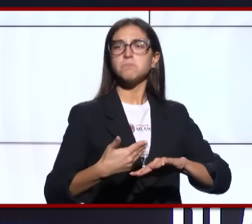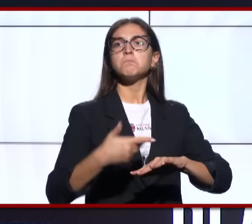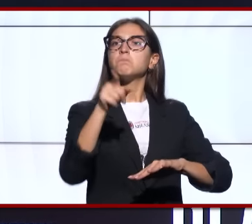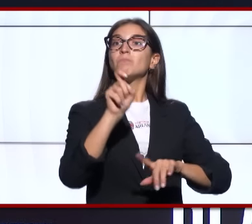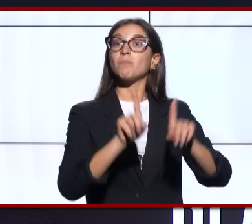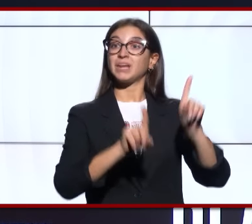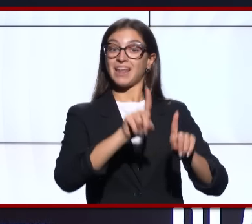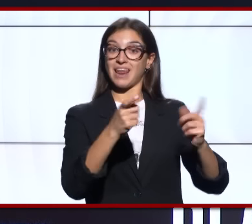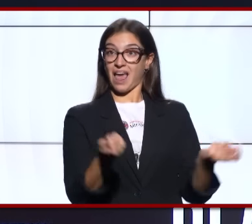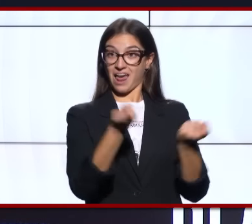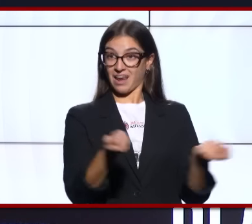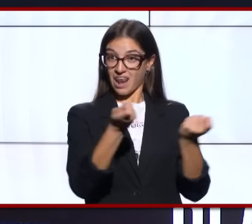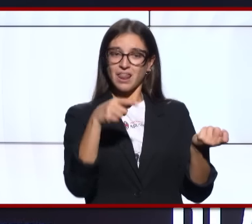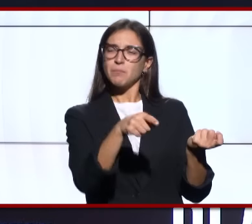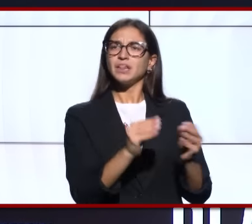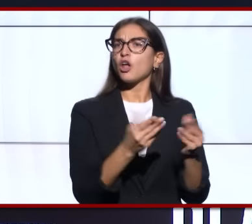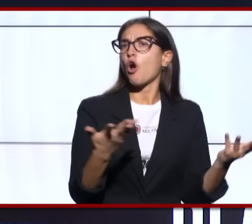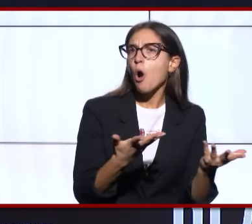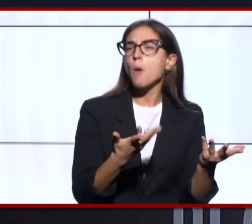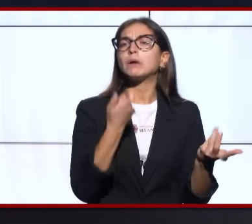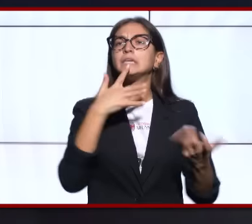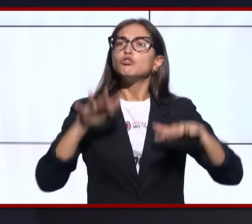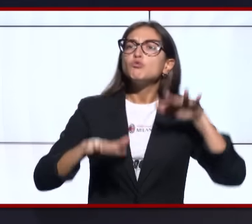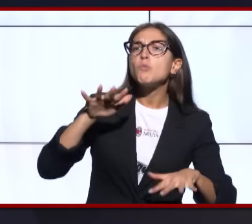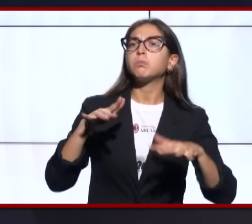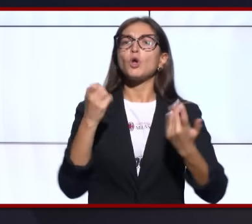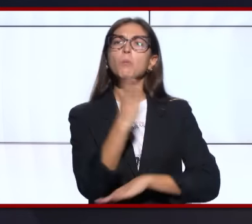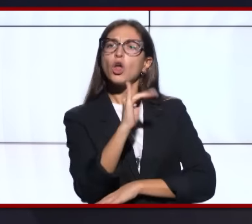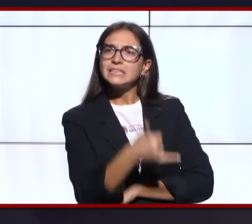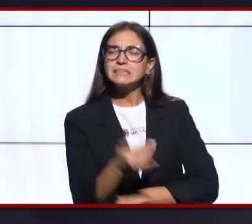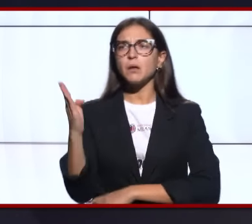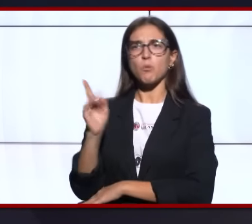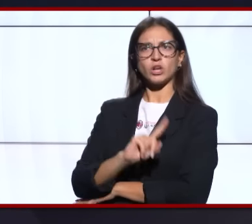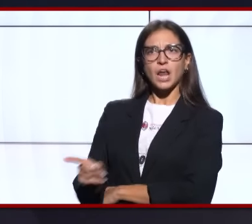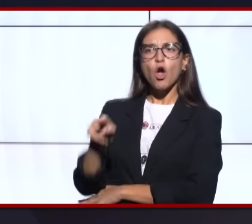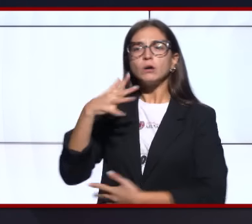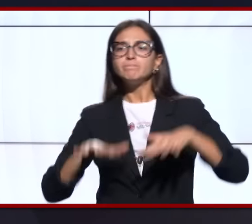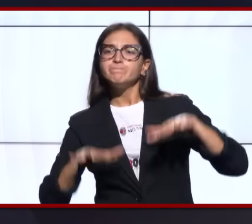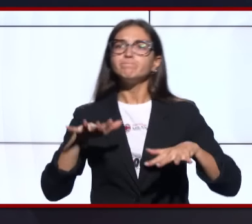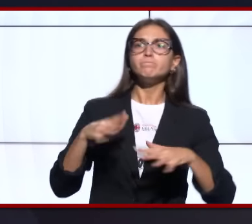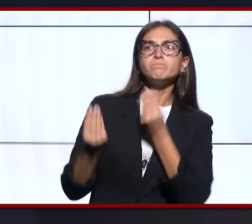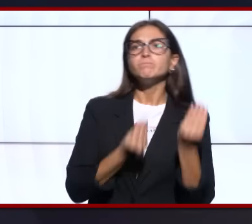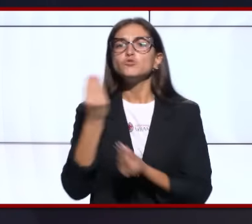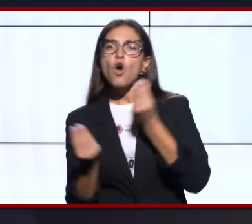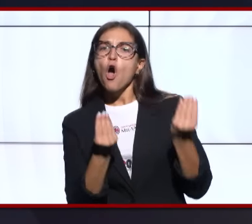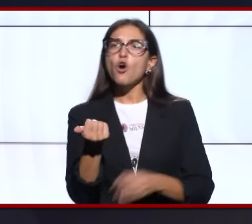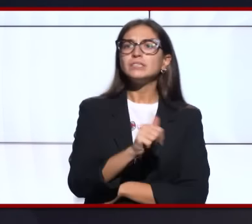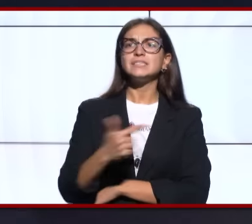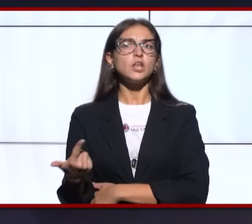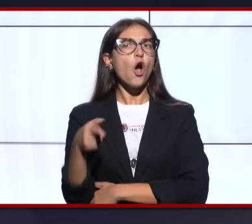Milanello questa incertezza si gioca o non si gioca Bologna Sì Bologna no sarebbe potuta essere gestita in maniera